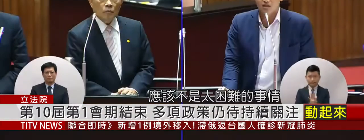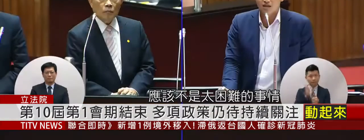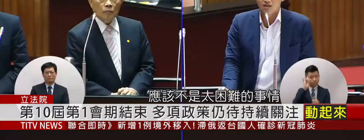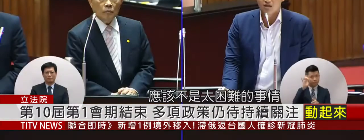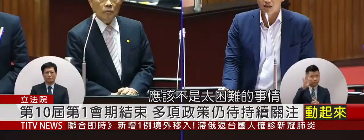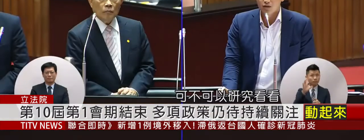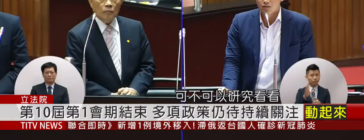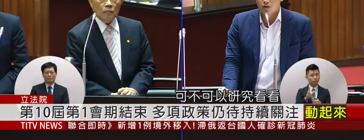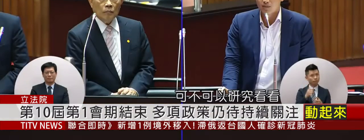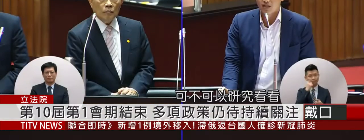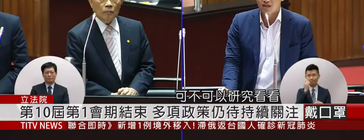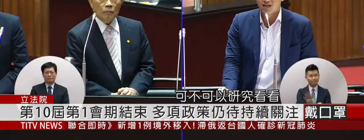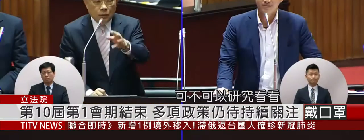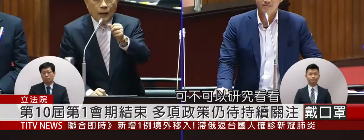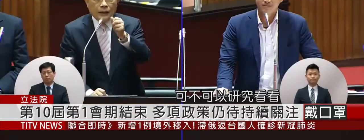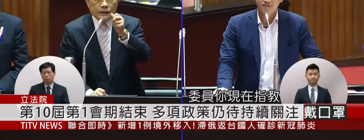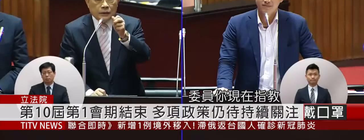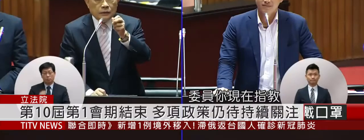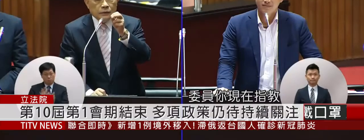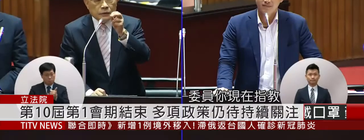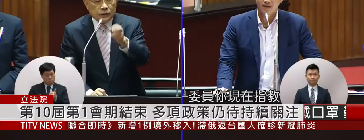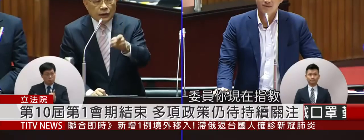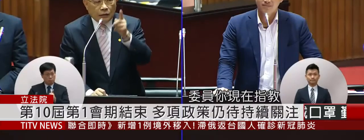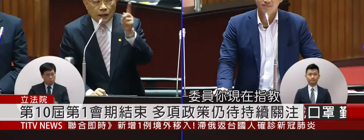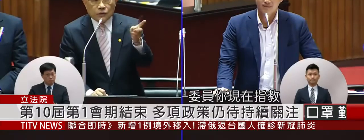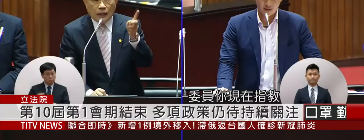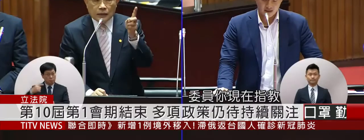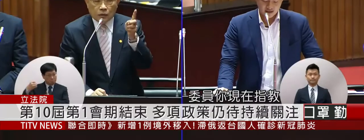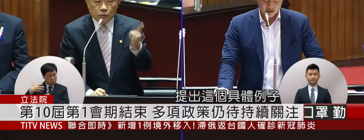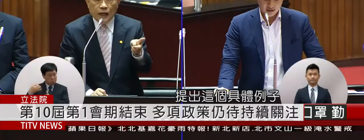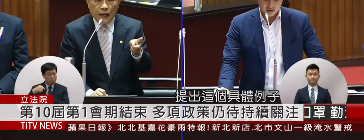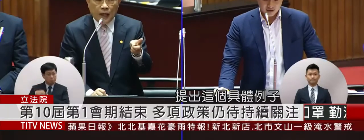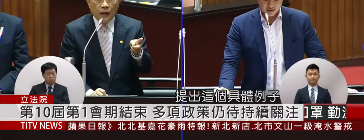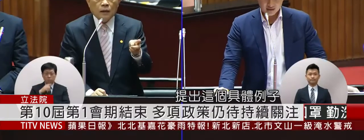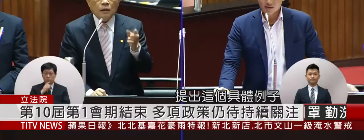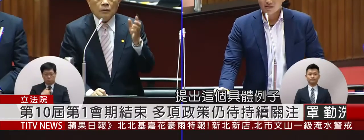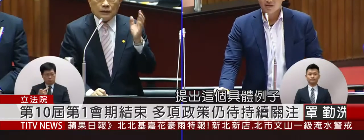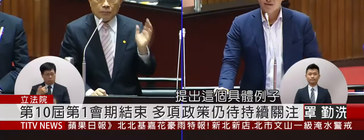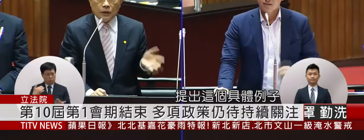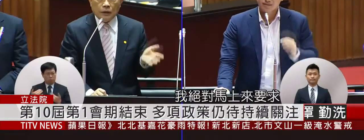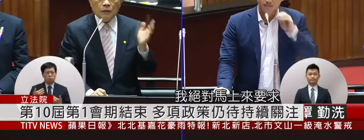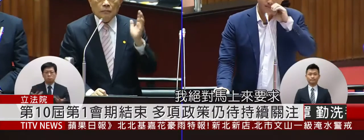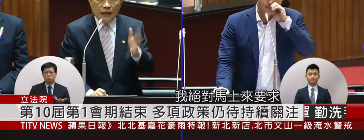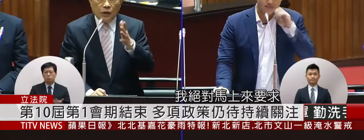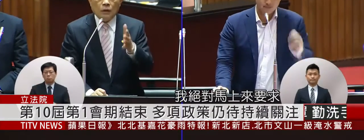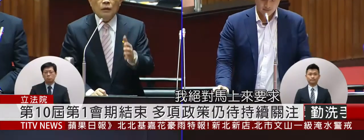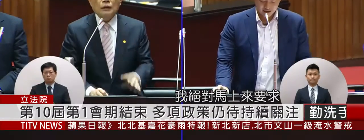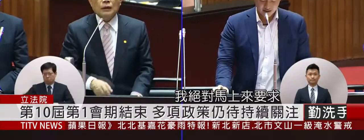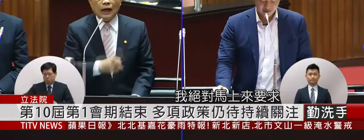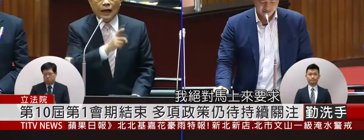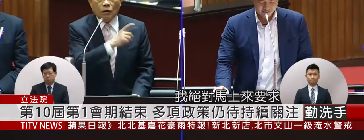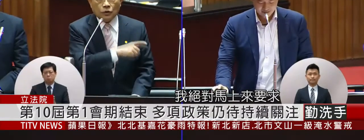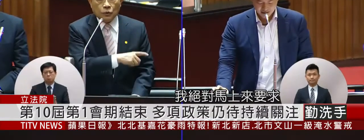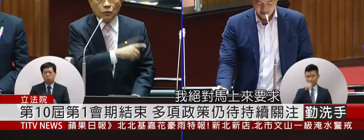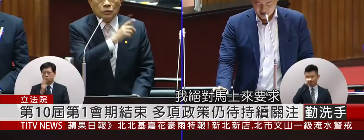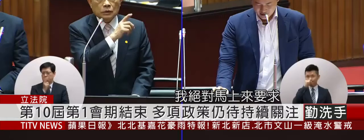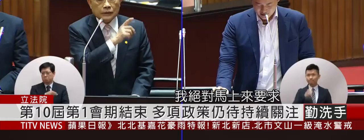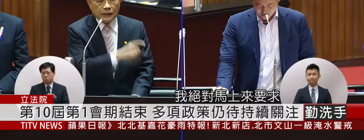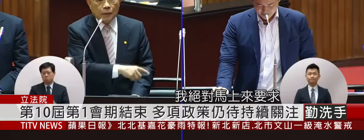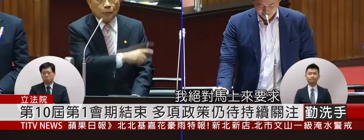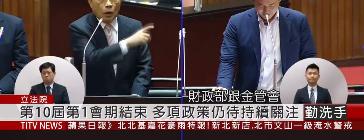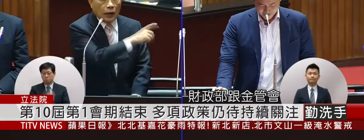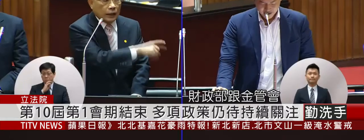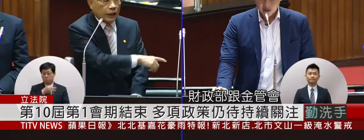困难的代志。敢会当研究看卖？ 委婉的进只搞提出来这个具体的，我绝对马上来要